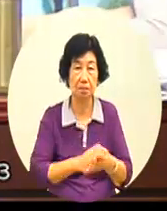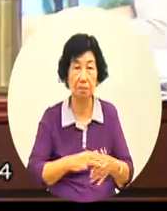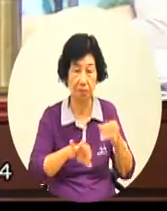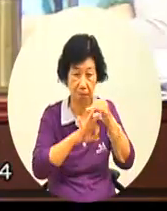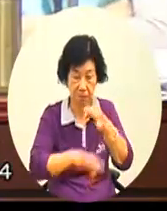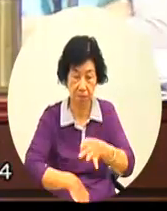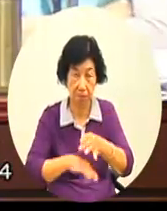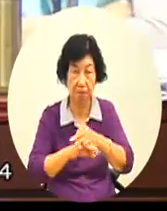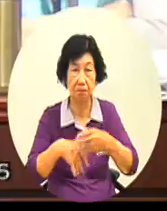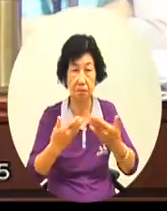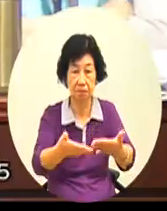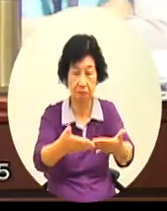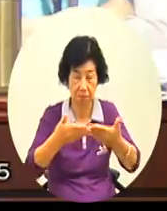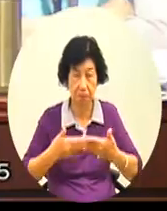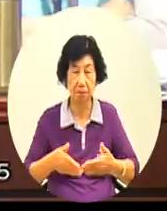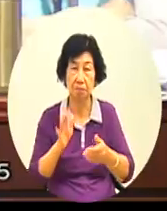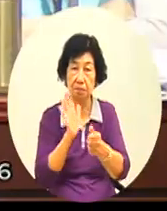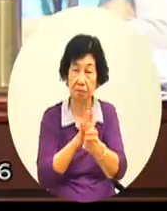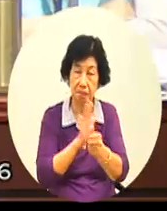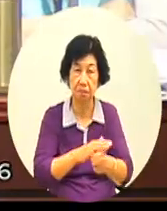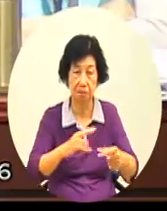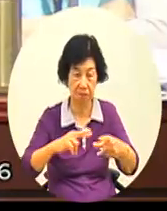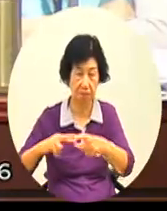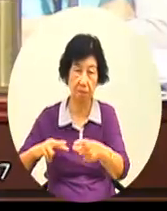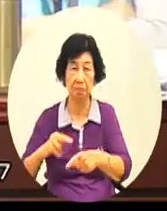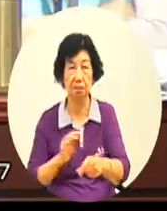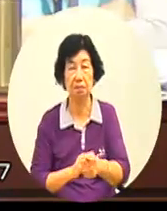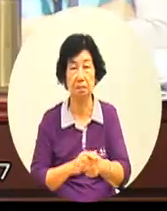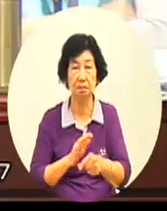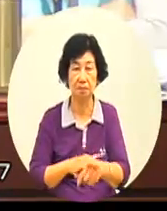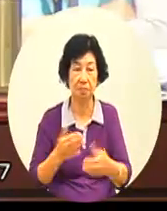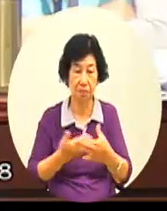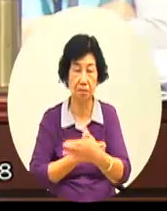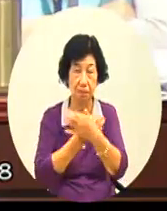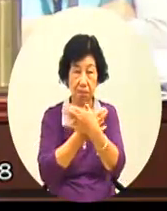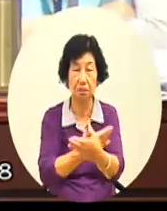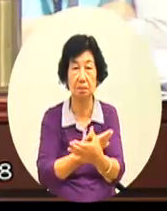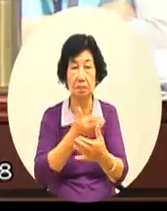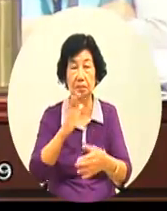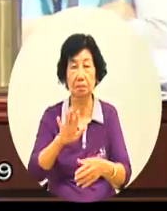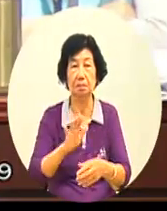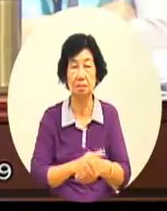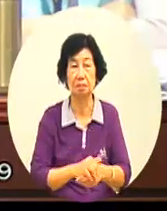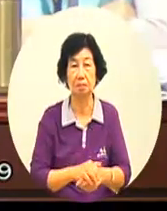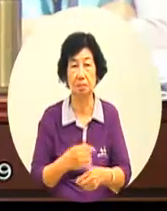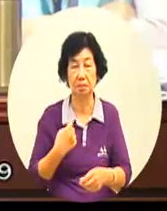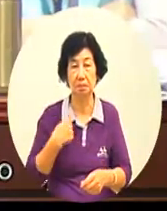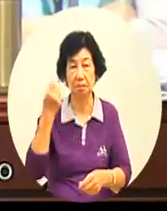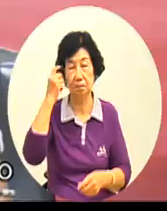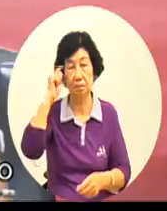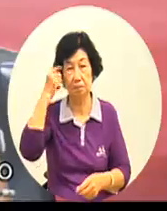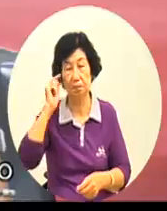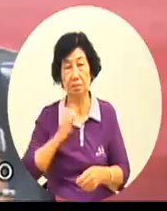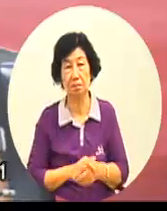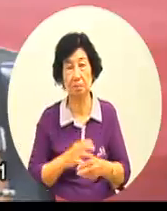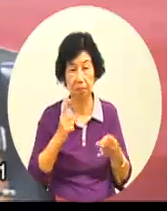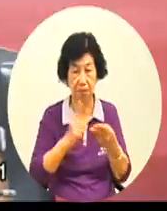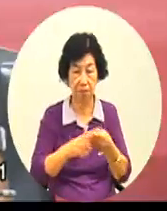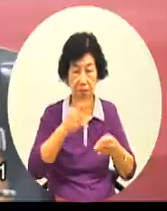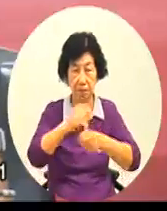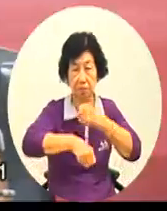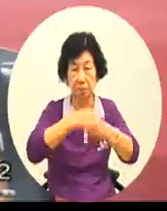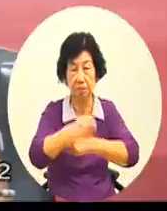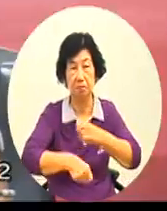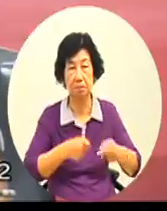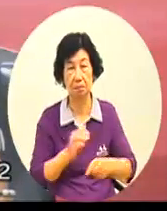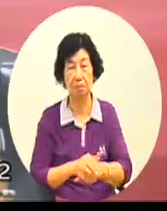推介。那我们也运用一些奖励措施，譬如有 局长，我的意思是你要